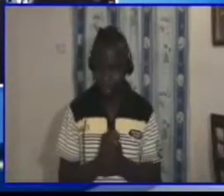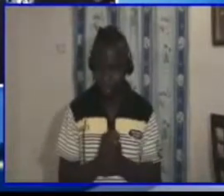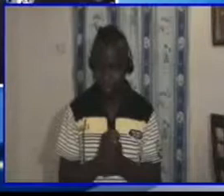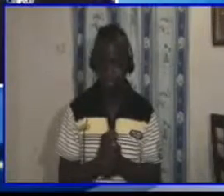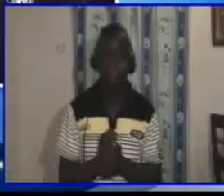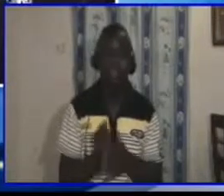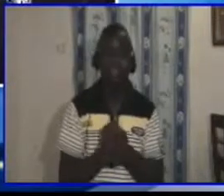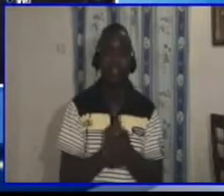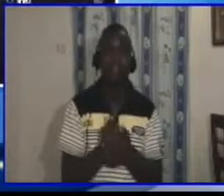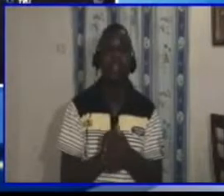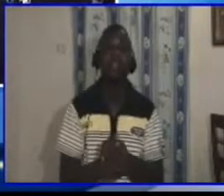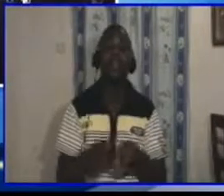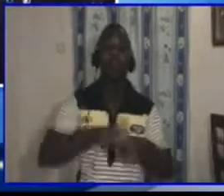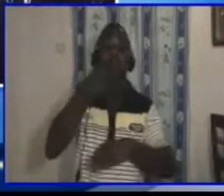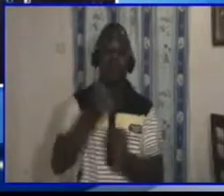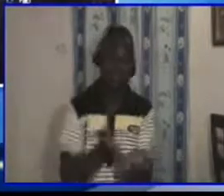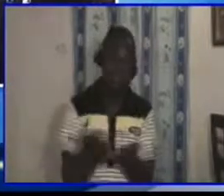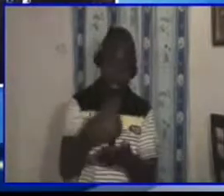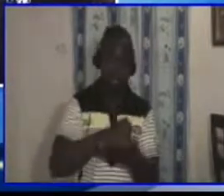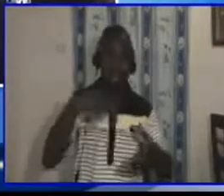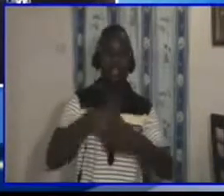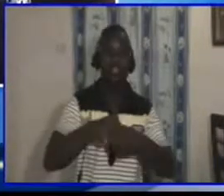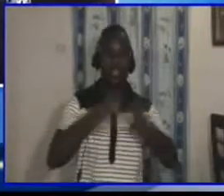credere secondo la scrittura